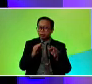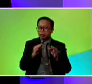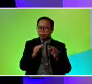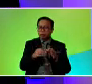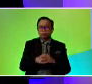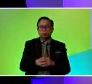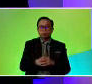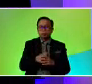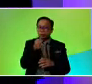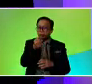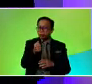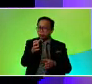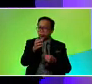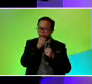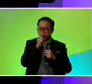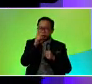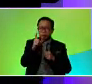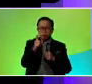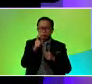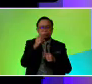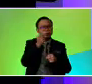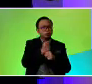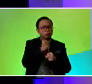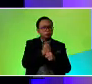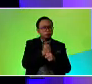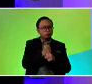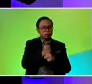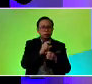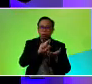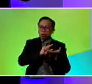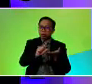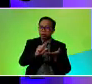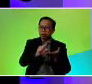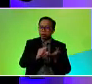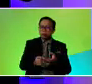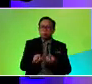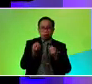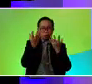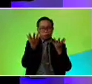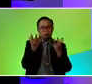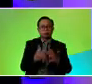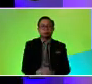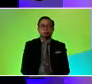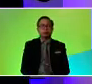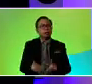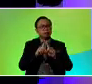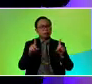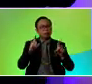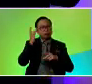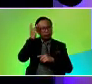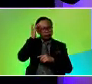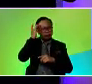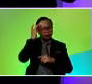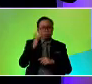kamu mendapat satu Tawaran kerja dengan gaji yang lumayan Oke tetapi anda tidak tahu